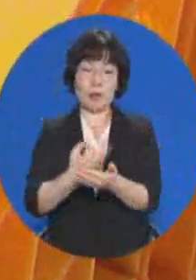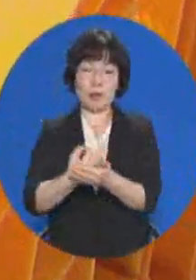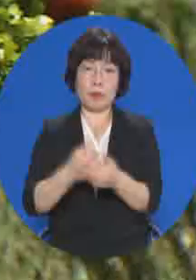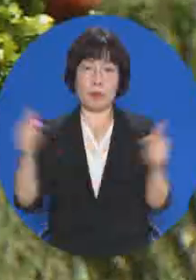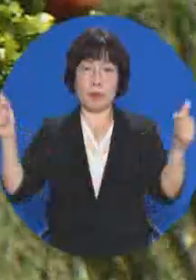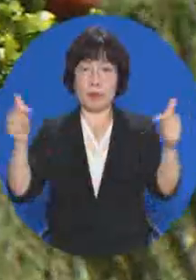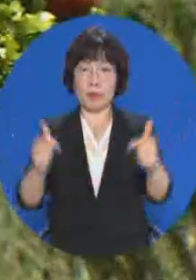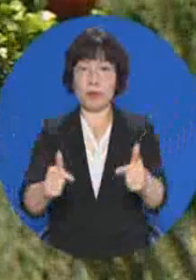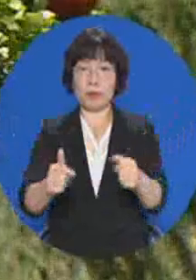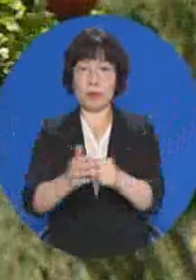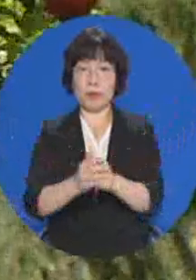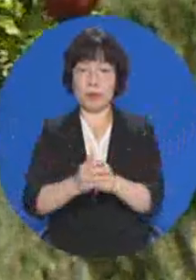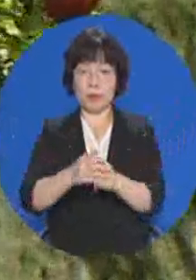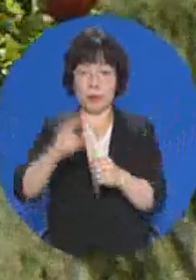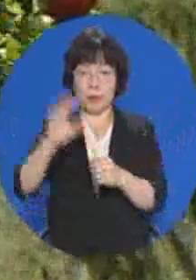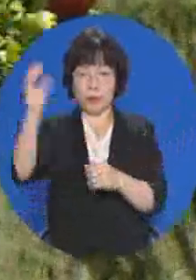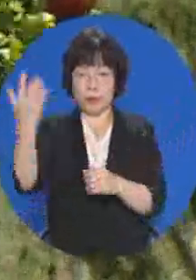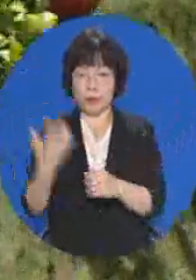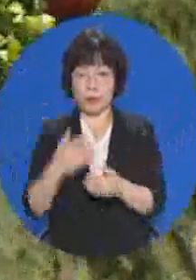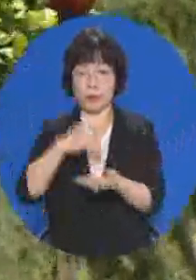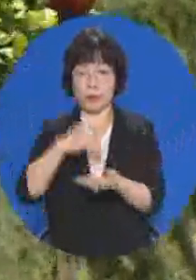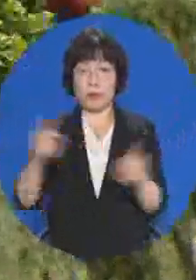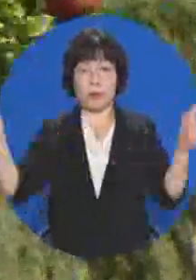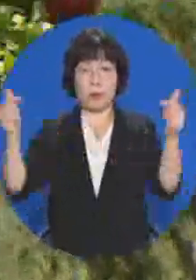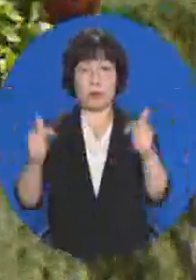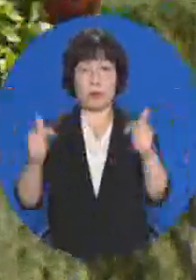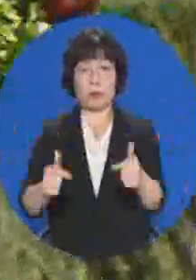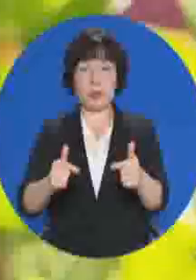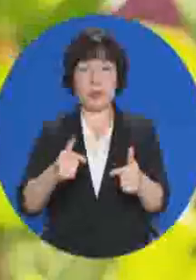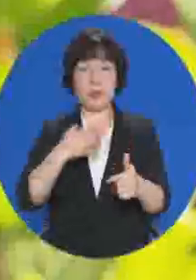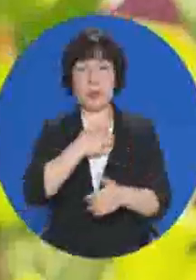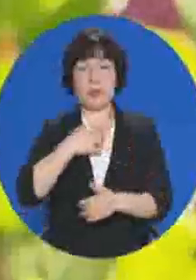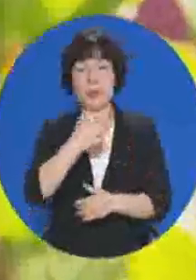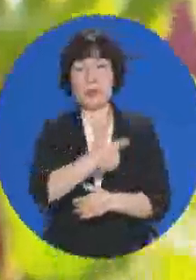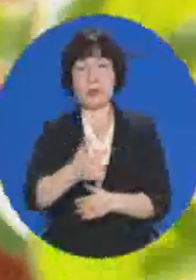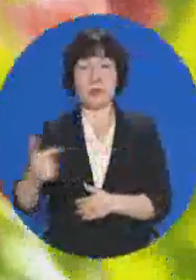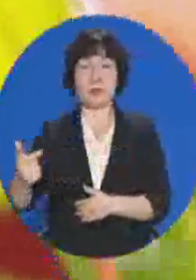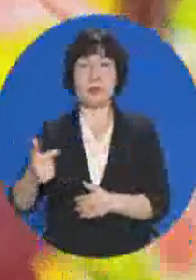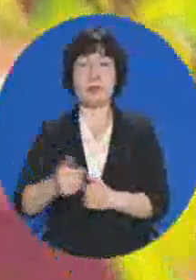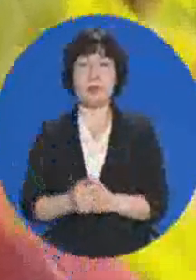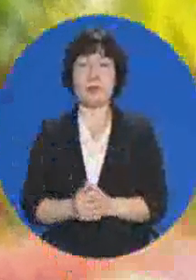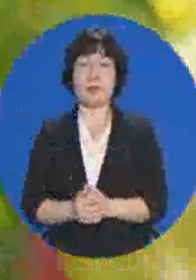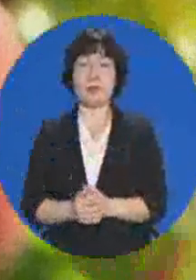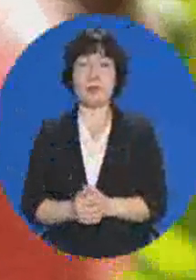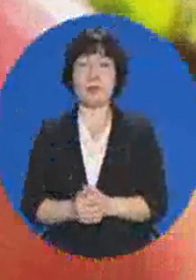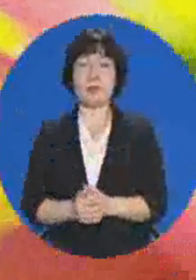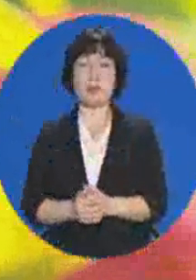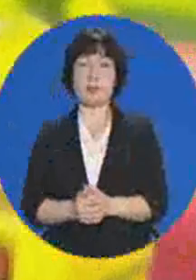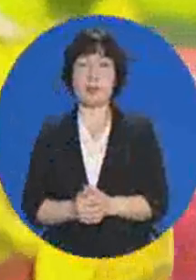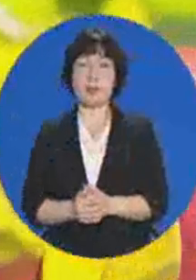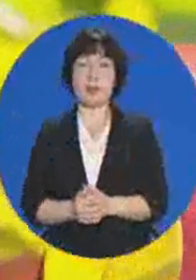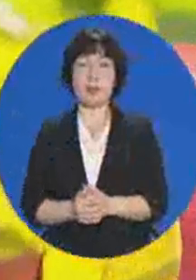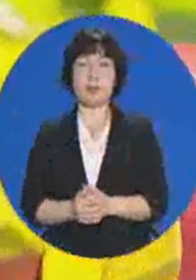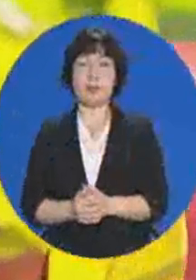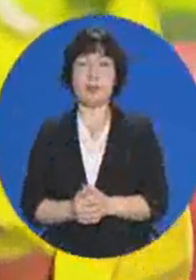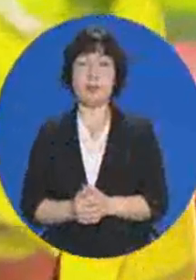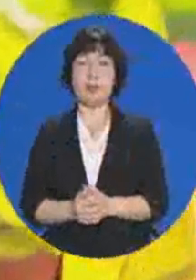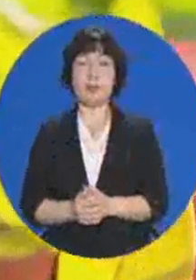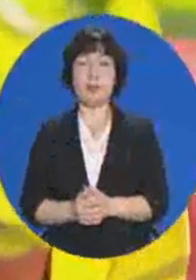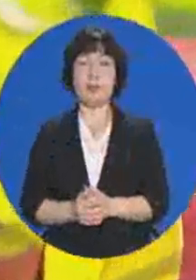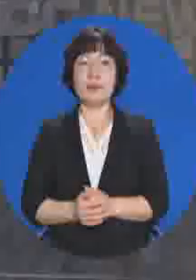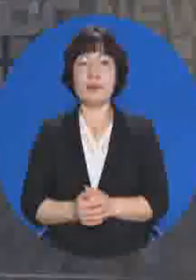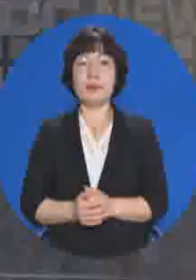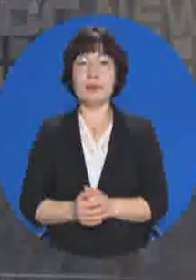더해 자연재해로 수확량까지 감소하면서 극심한 이중고를 겪고 있습니다. MBC 뉴스 김주입니다.